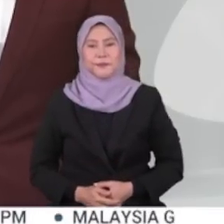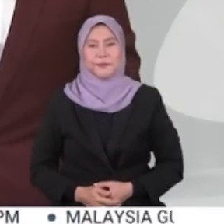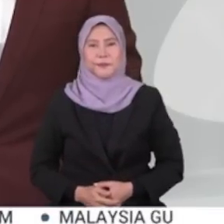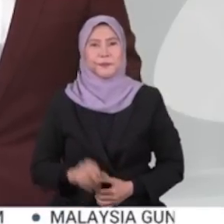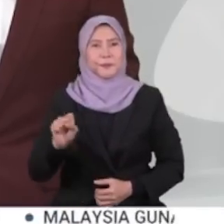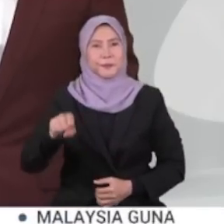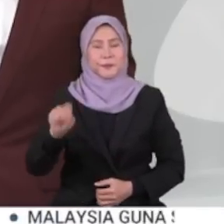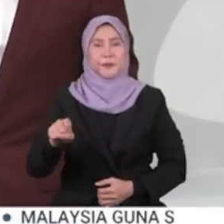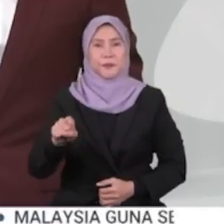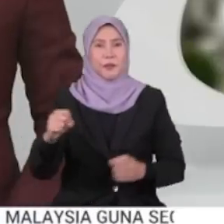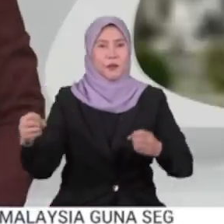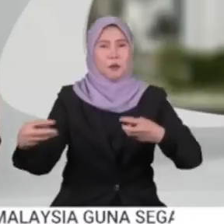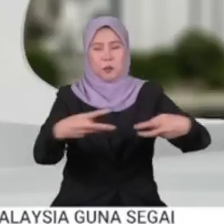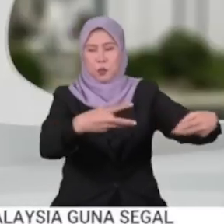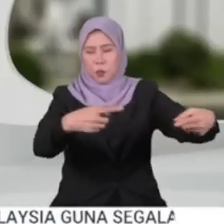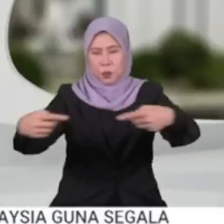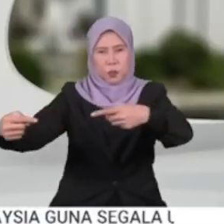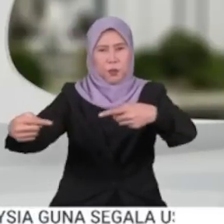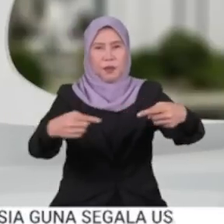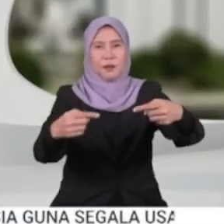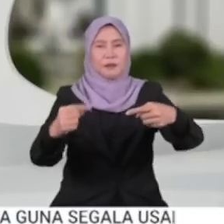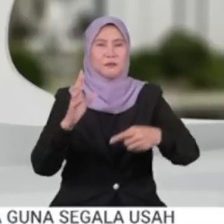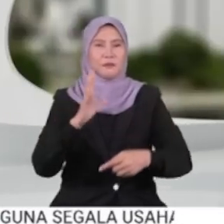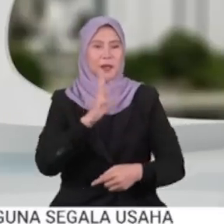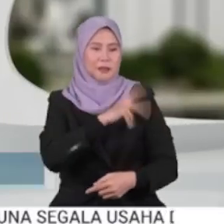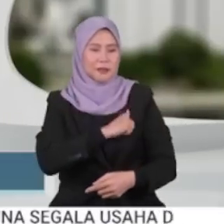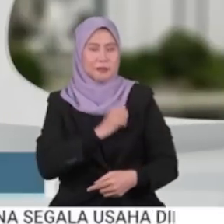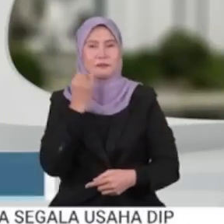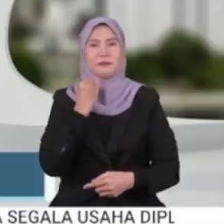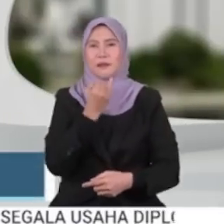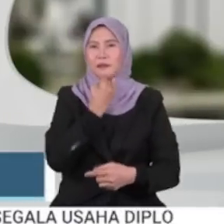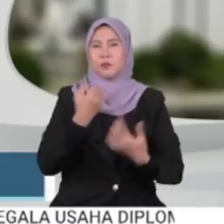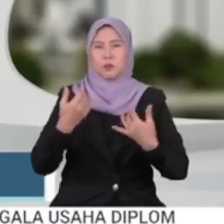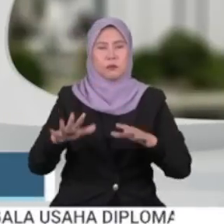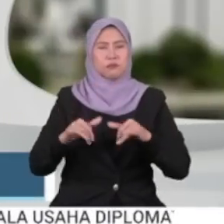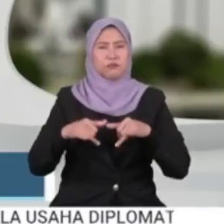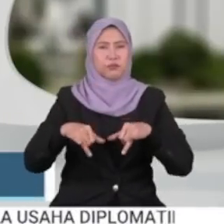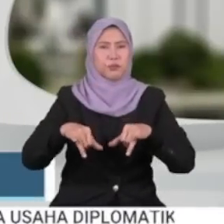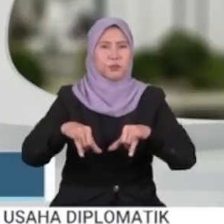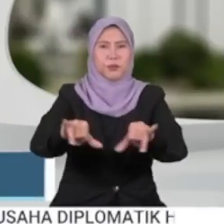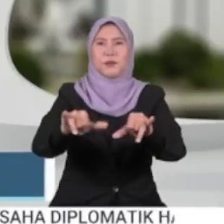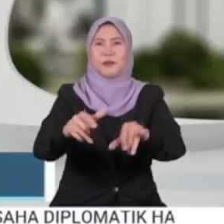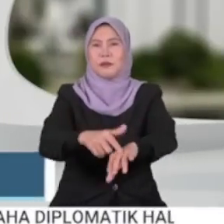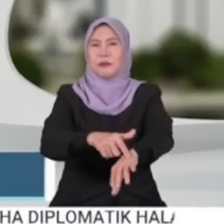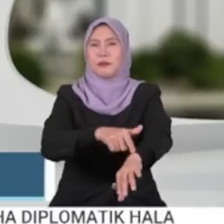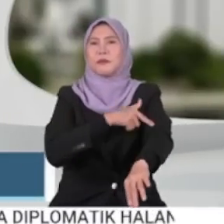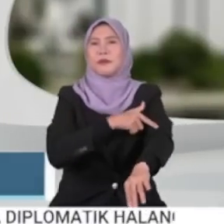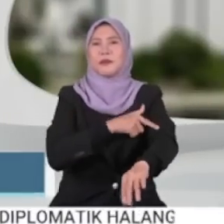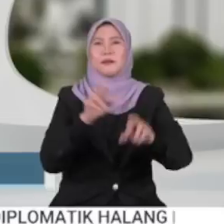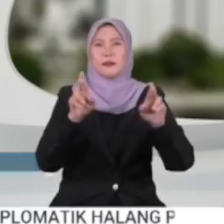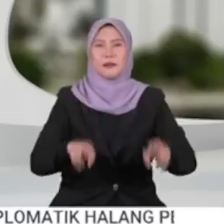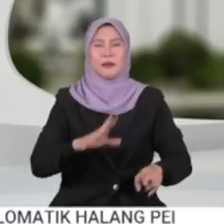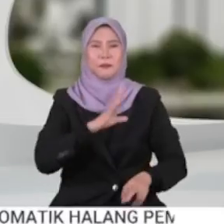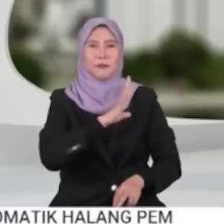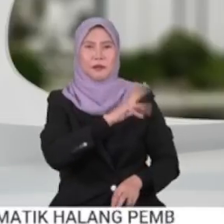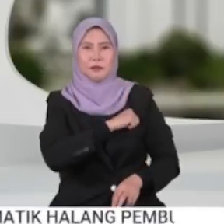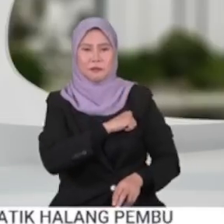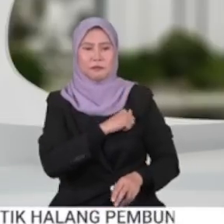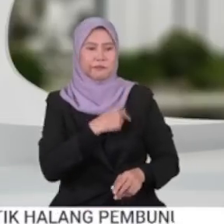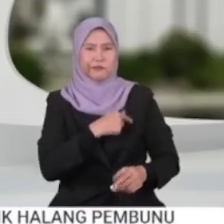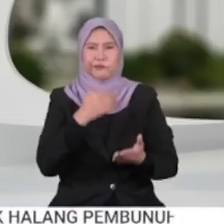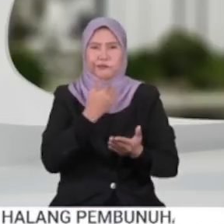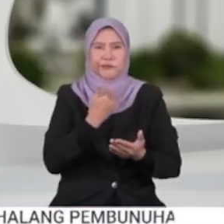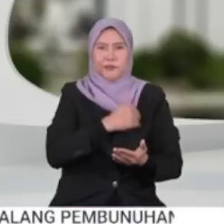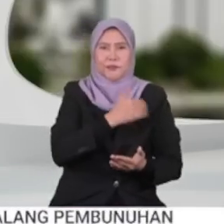Ya, sahih. Pertempuran antara Palestin dan Israel sudah berlarutan sekian lama. Dan puluhan tahun juga rakyat Palestin dinafikan hak